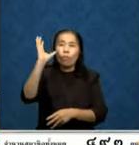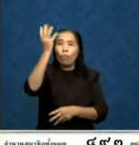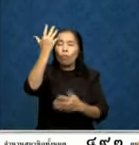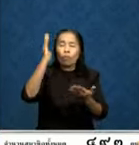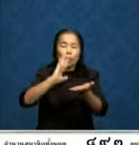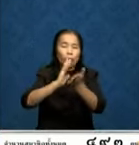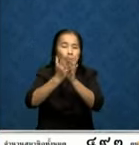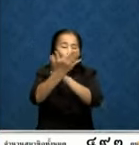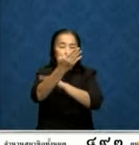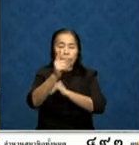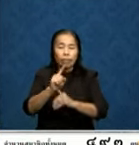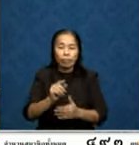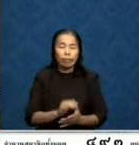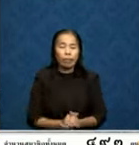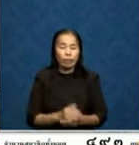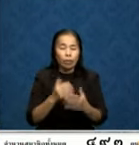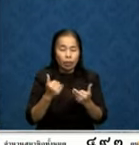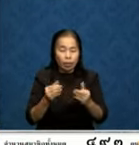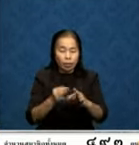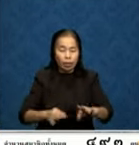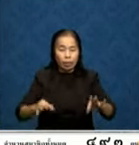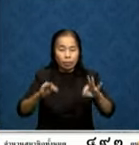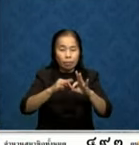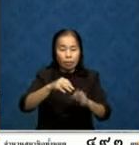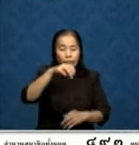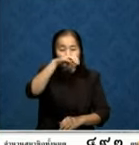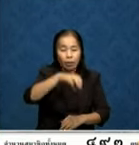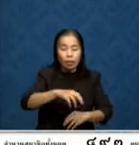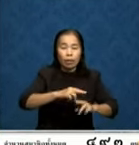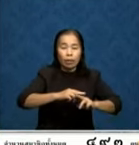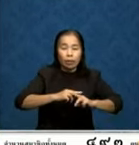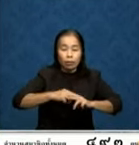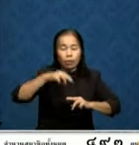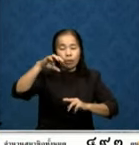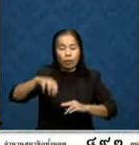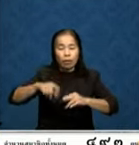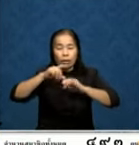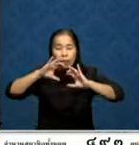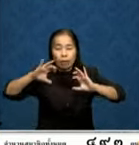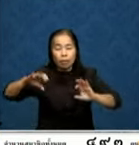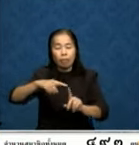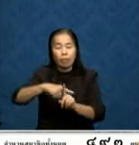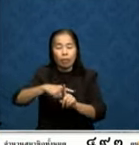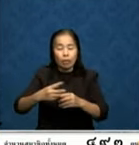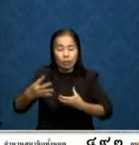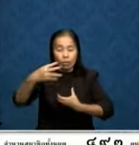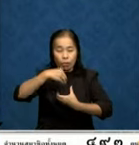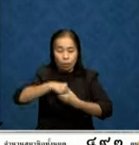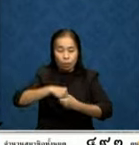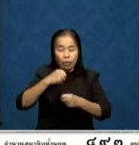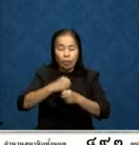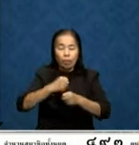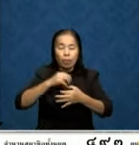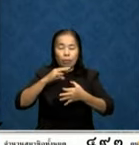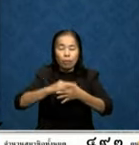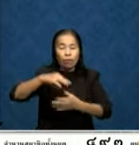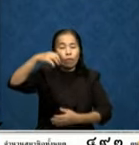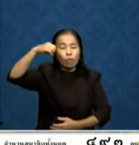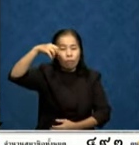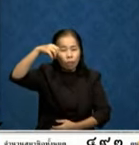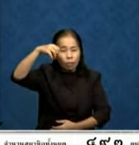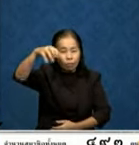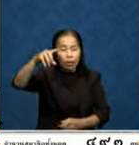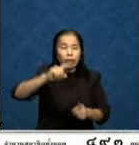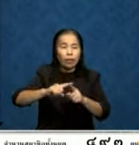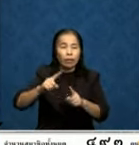วันนี้โดยเฉพาะหน่วยงานรัฐวิสาหกิจหลักของเราที่ทำการผลิตไฟฟ้านะครับโลกกำลังจะก้าวสู่การใช้ไฟฟ้ารถไ